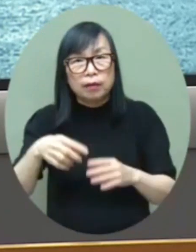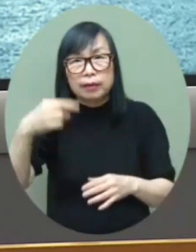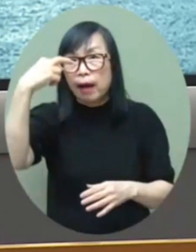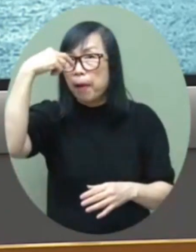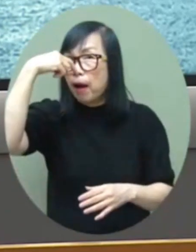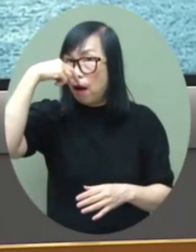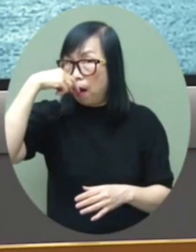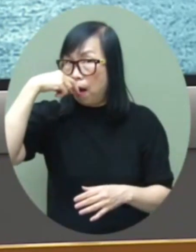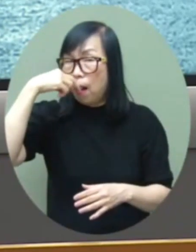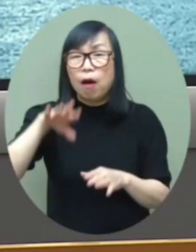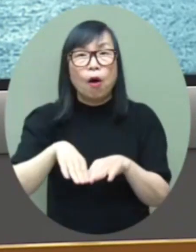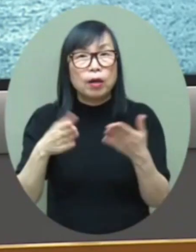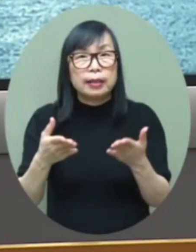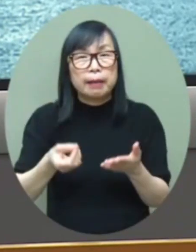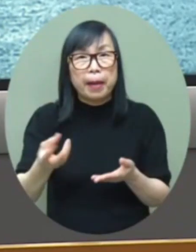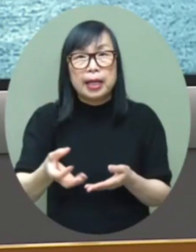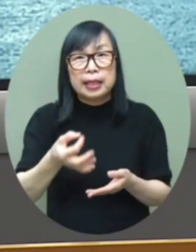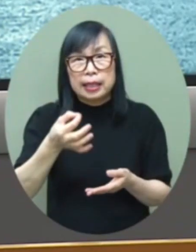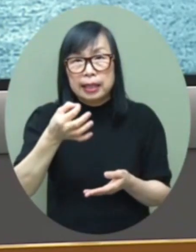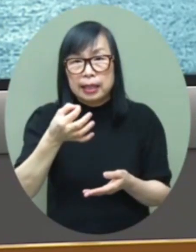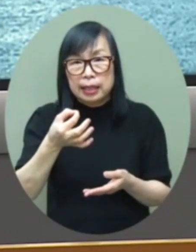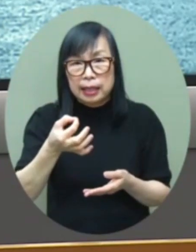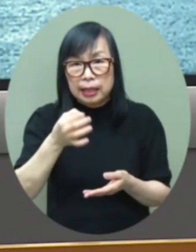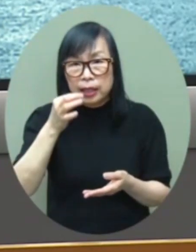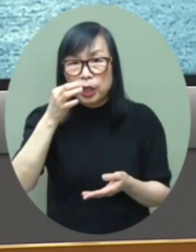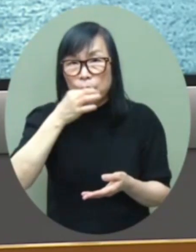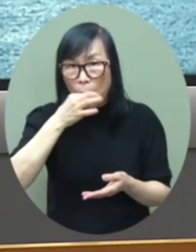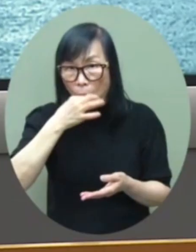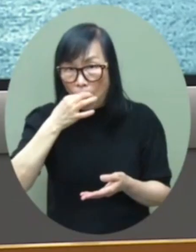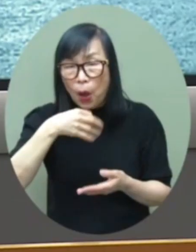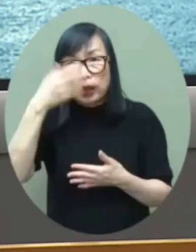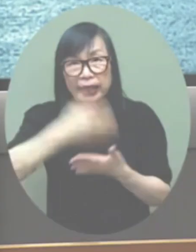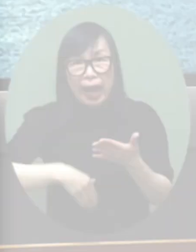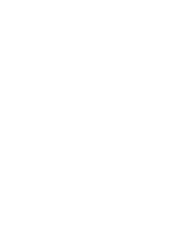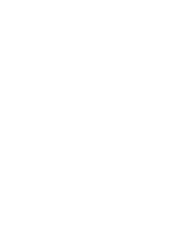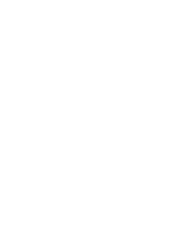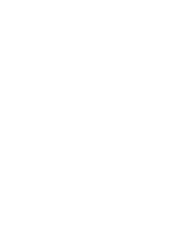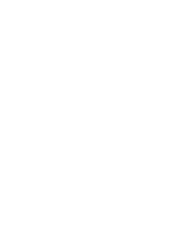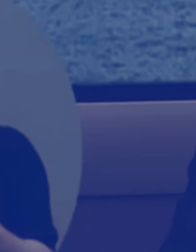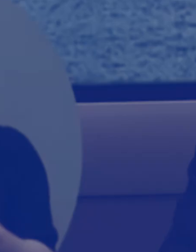化，在5月4日的凌晨左右呢，他就過了身了。